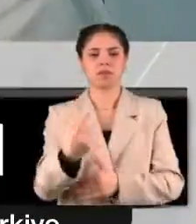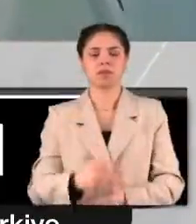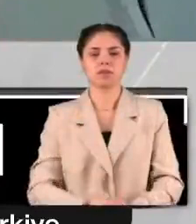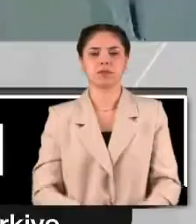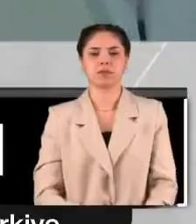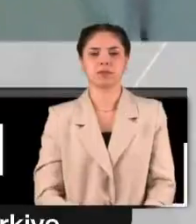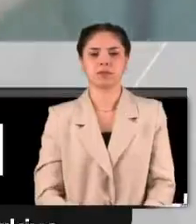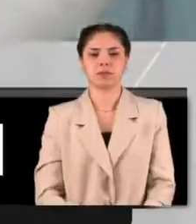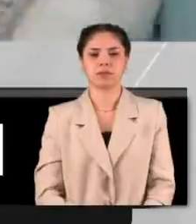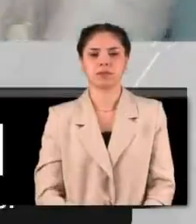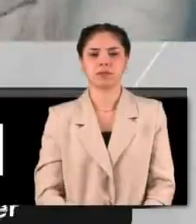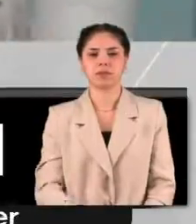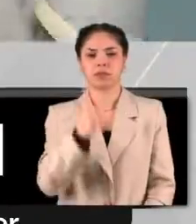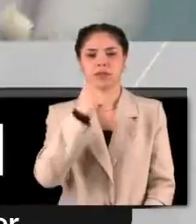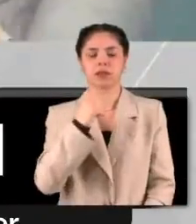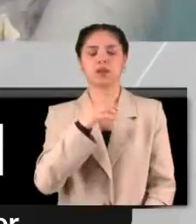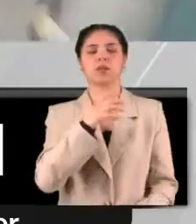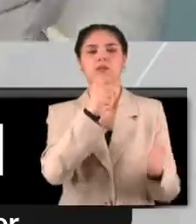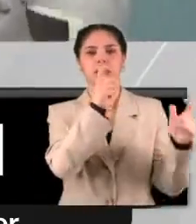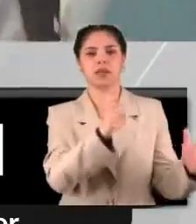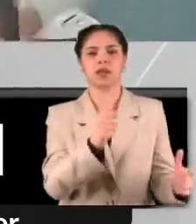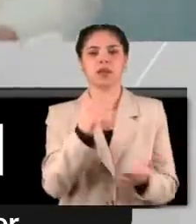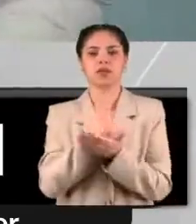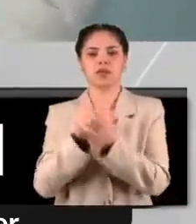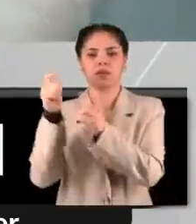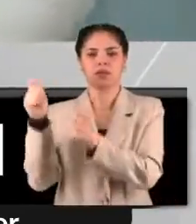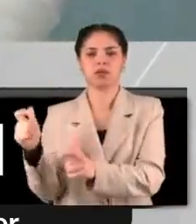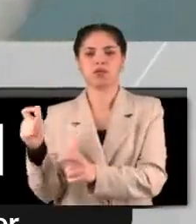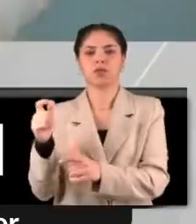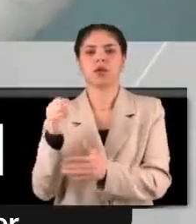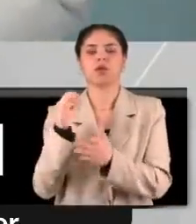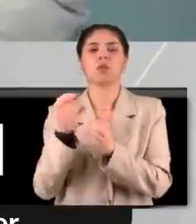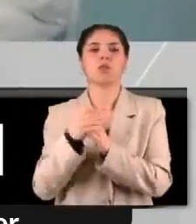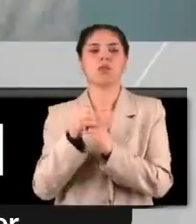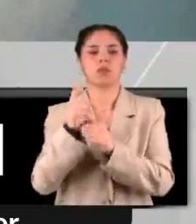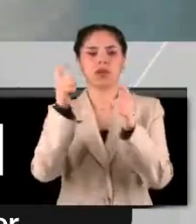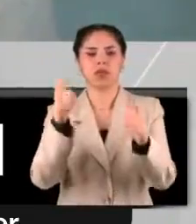şimdi. Kırmızı alan, yeşil alan ve turuncu alan oluşturuldu.